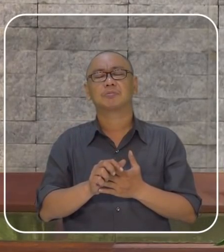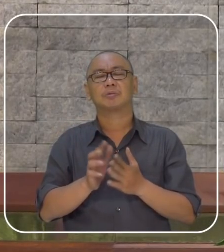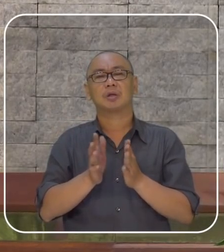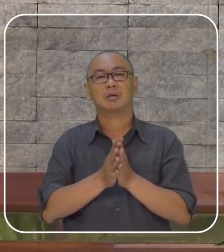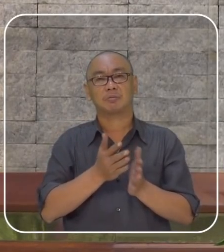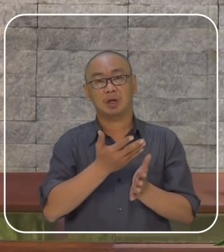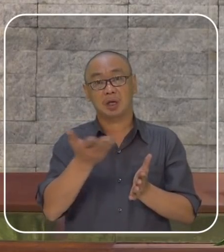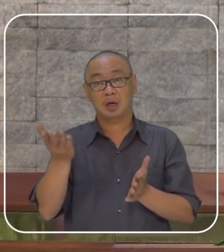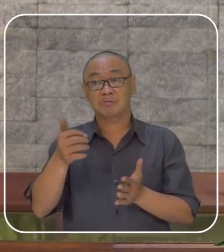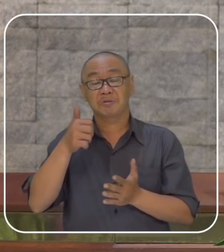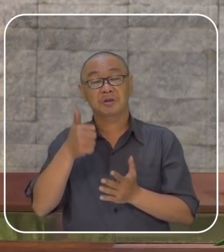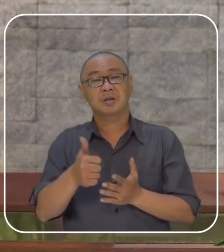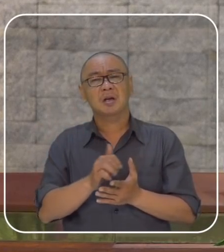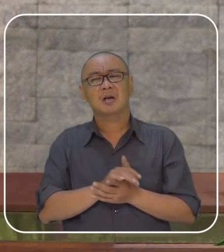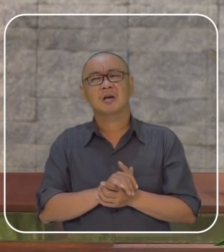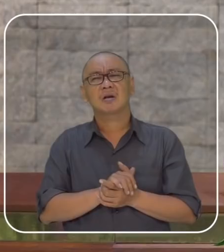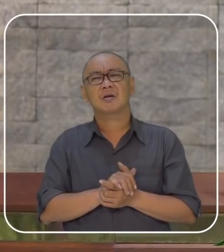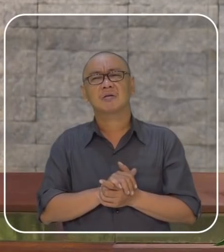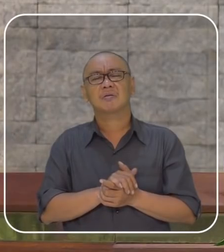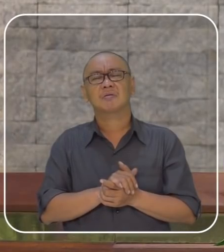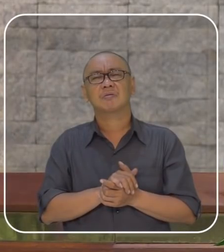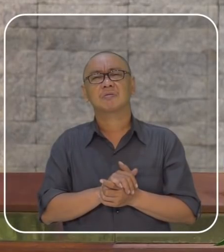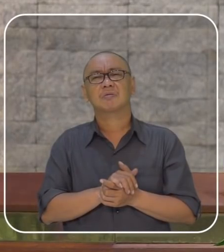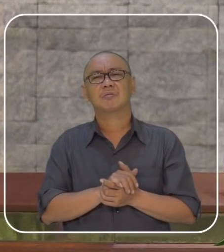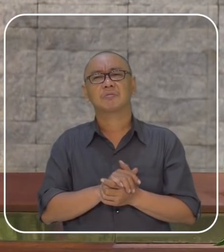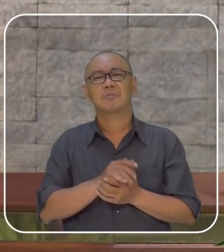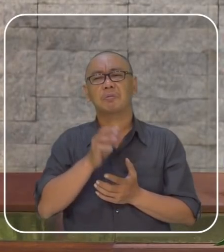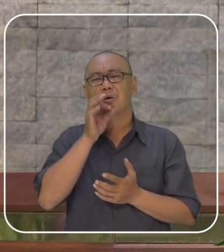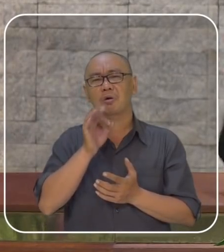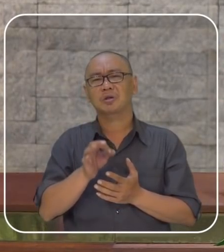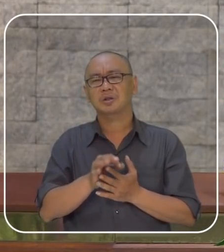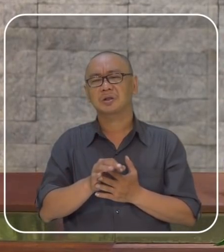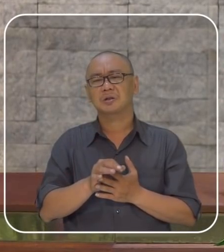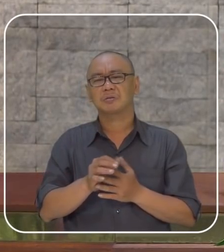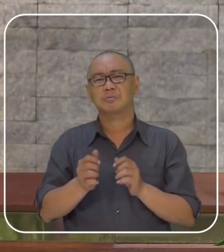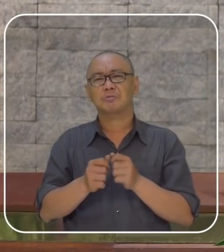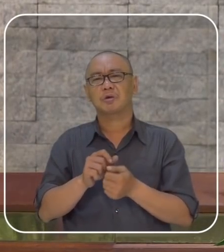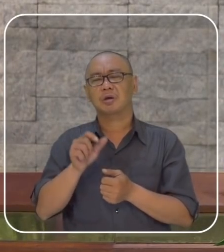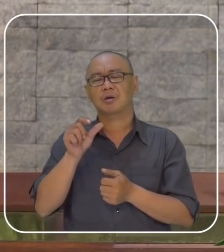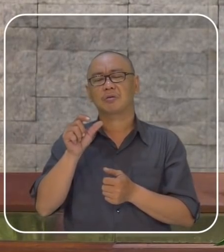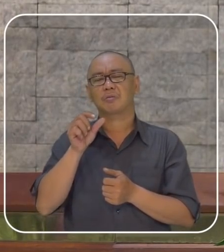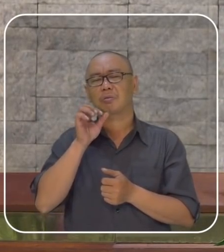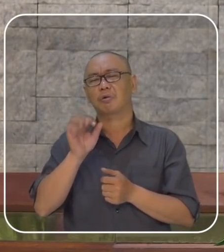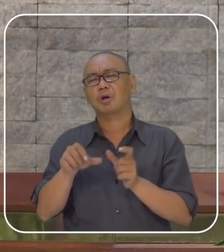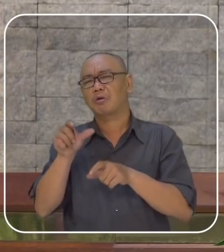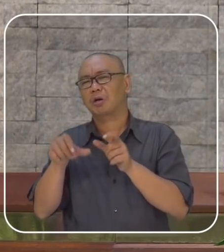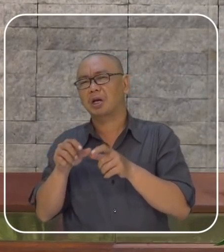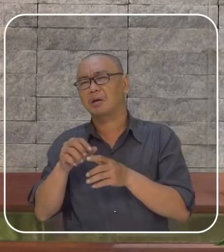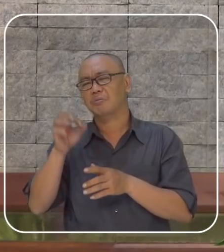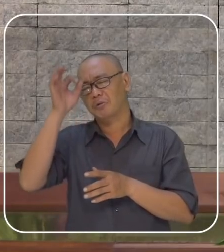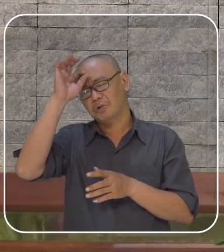kemudian mereka bisa ya katakan menindas, membohongi, membodohi. Hati-hati,